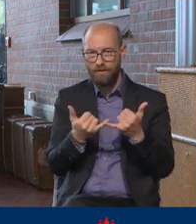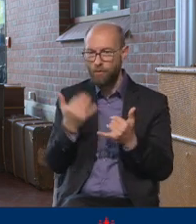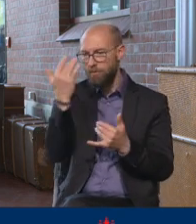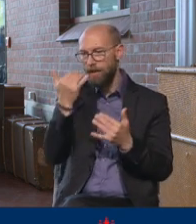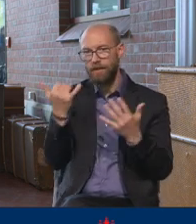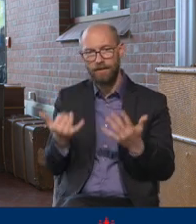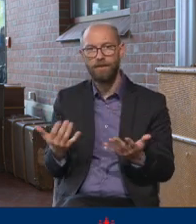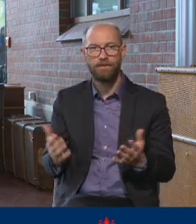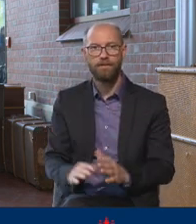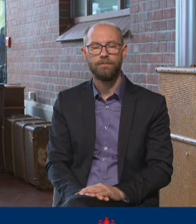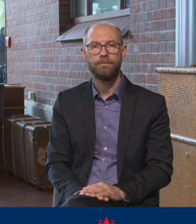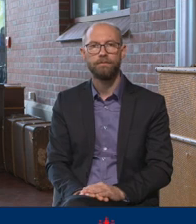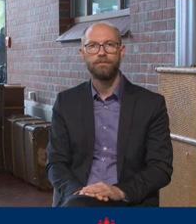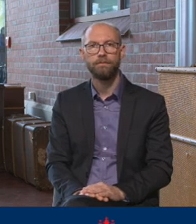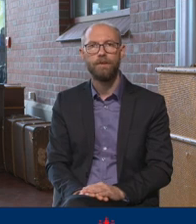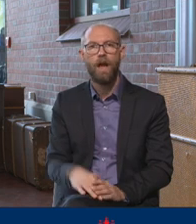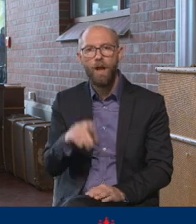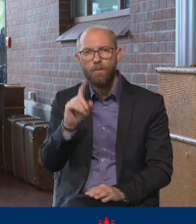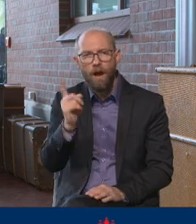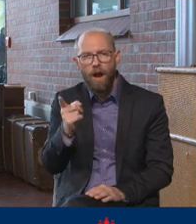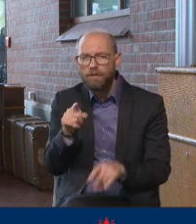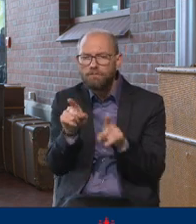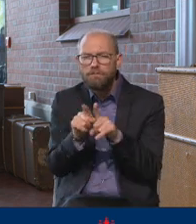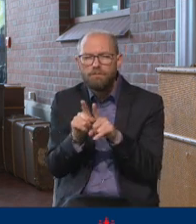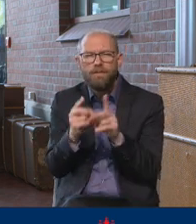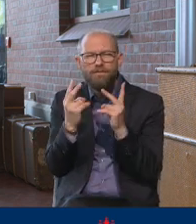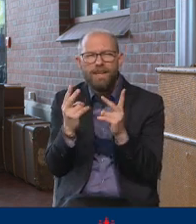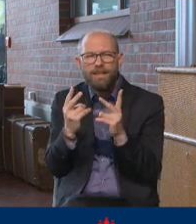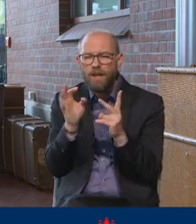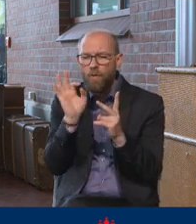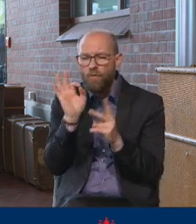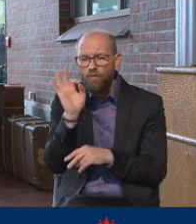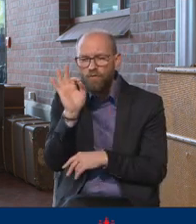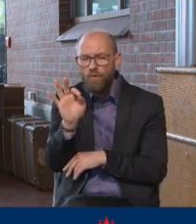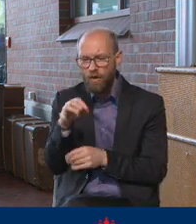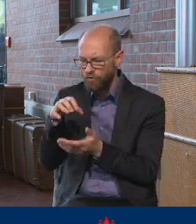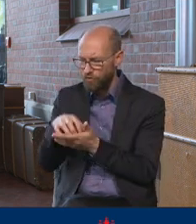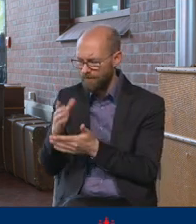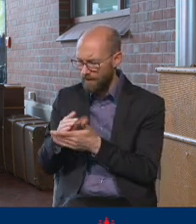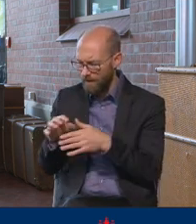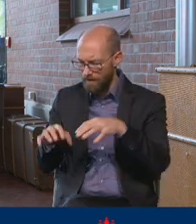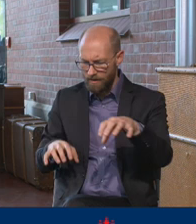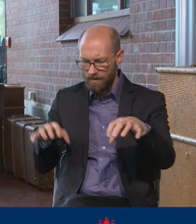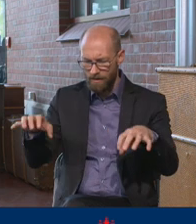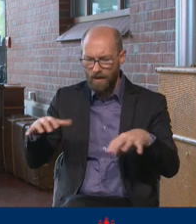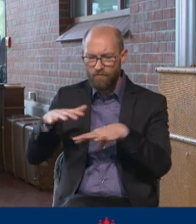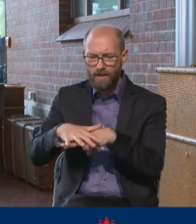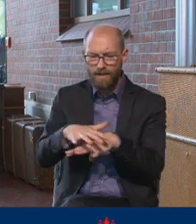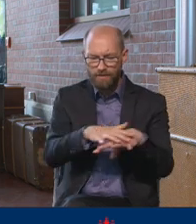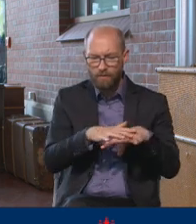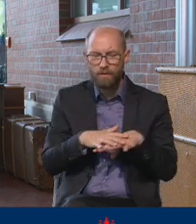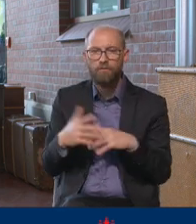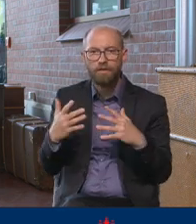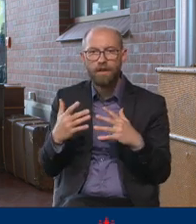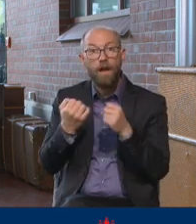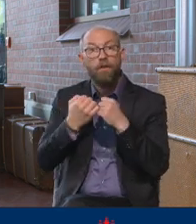und aber auch genauso wichtig noch in vor allen dingen für die vernetzung der stadtteile selbst oder innerhalb der stadtteile sind die